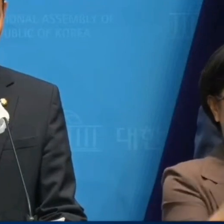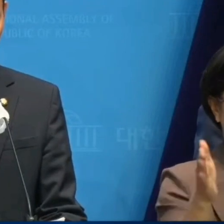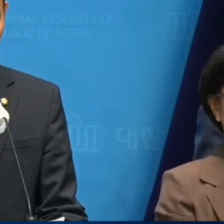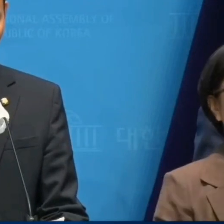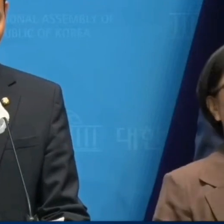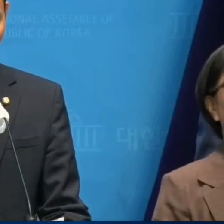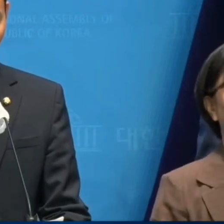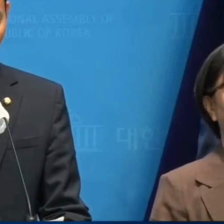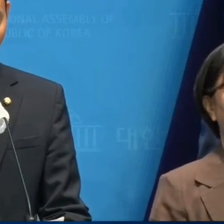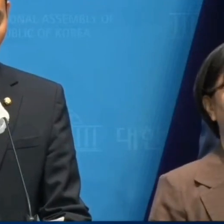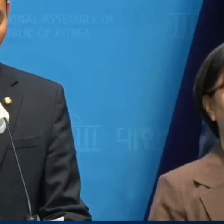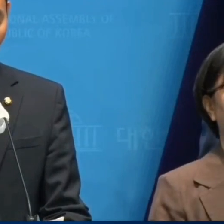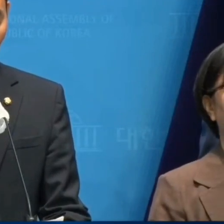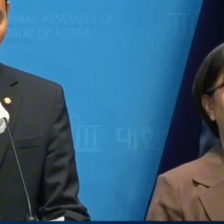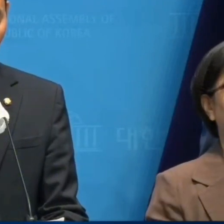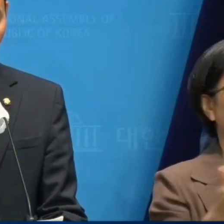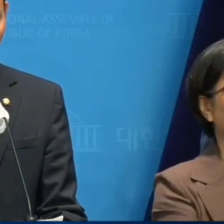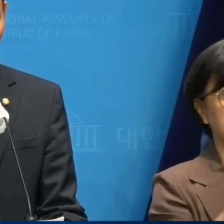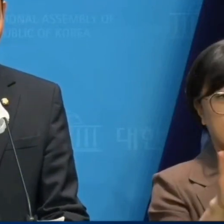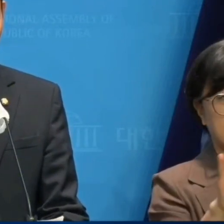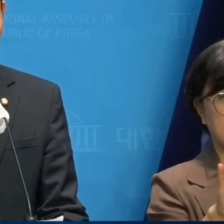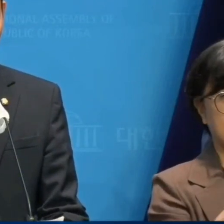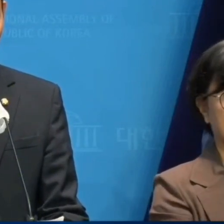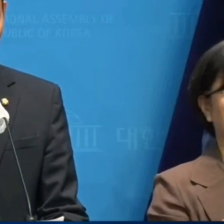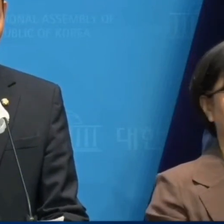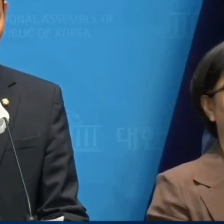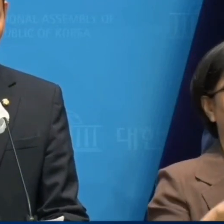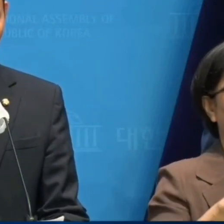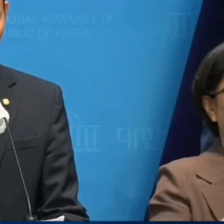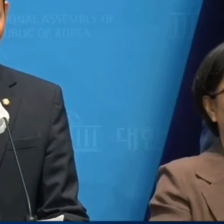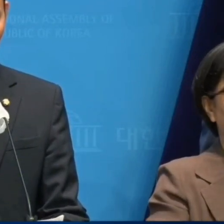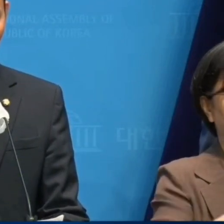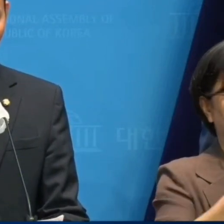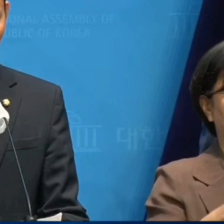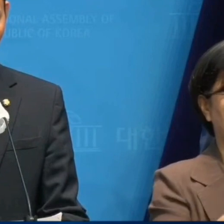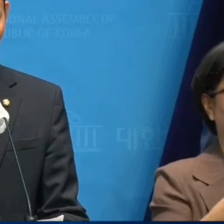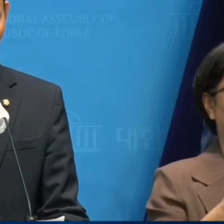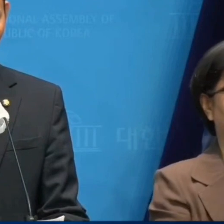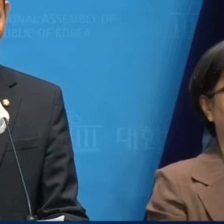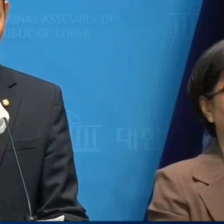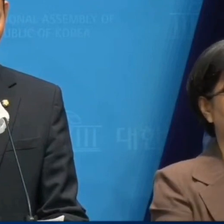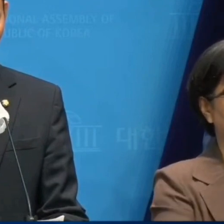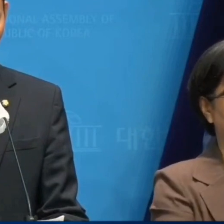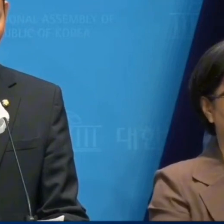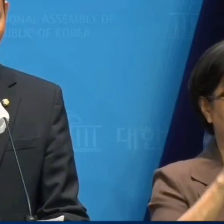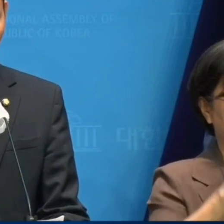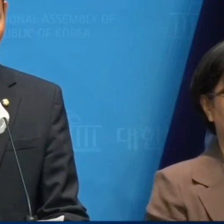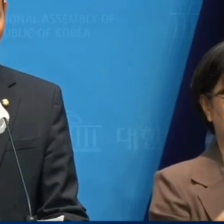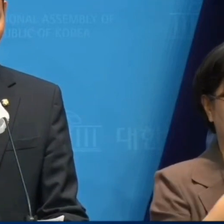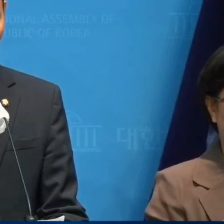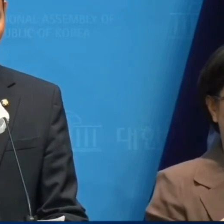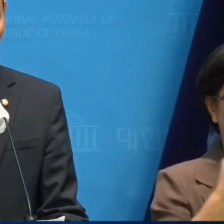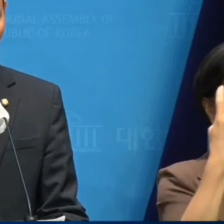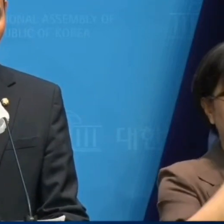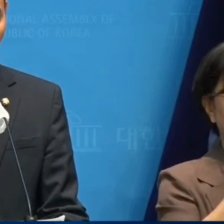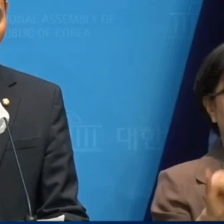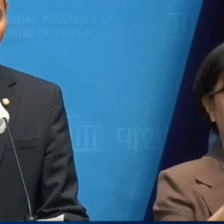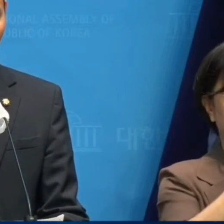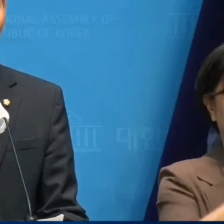내디뎠습니다. 여기서 그치지 않고 민주당 비상의총 결의안대로 불법 행위를 저지른 검사에 대해